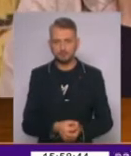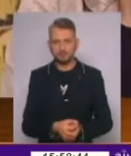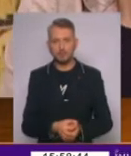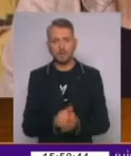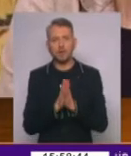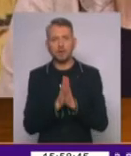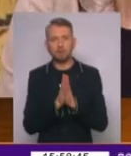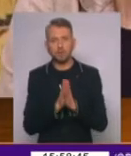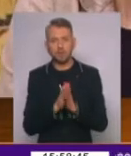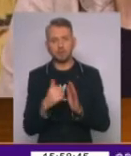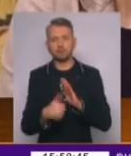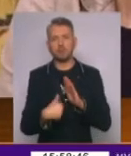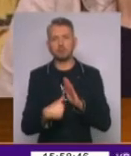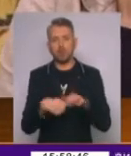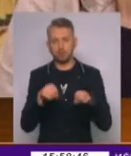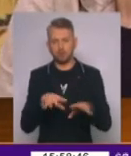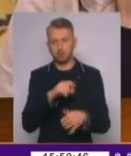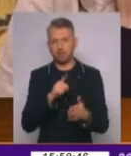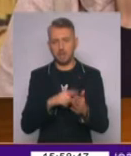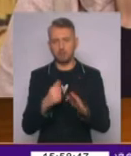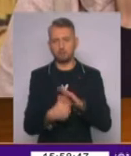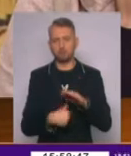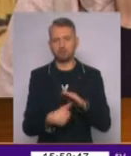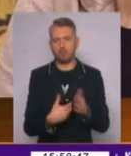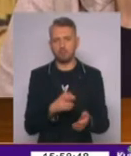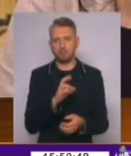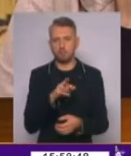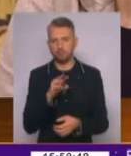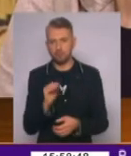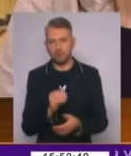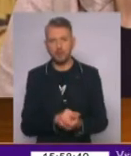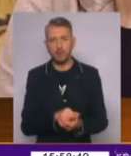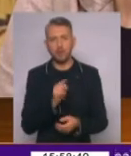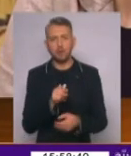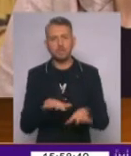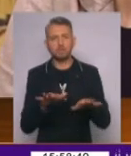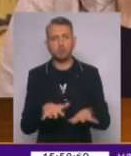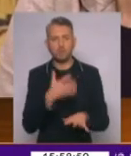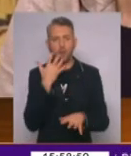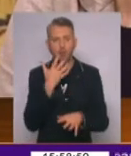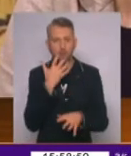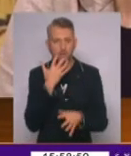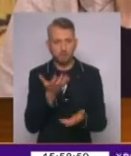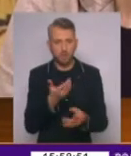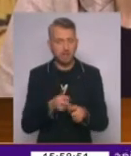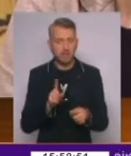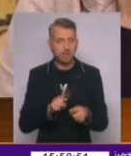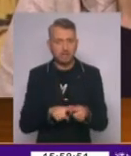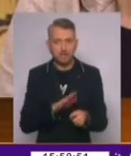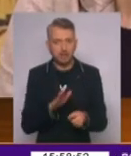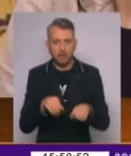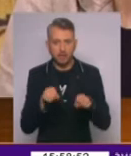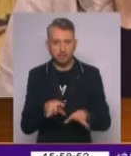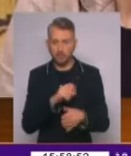будь ласка, з бомжами, рішіть питання з бомжами. Що оці пункти обогріва – це не